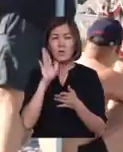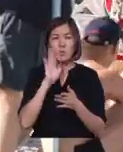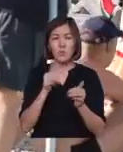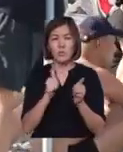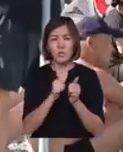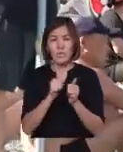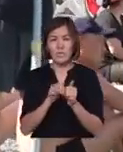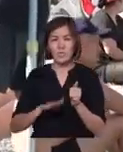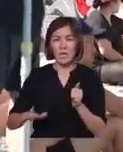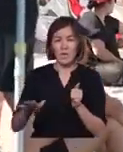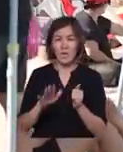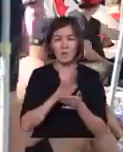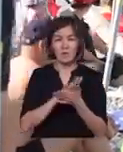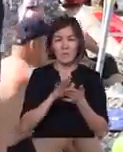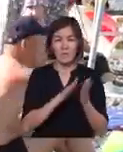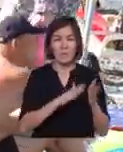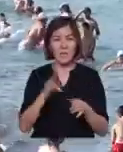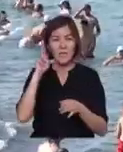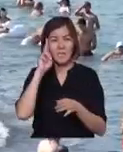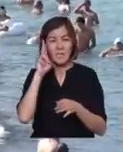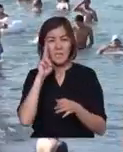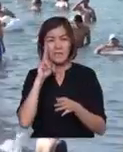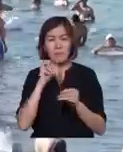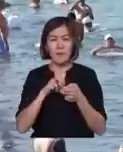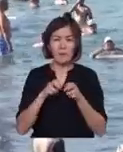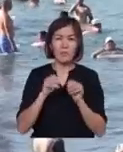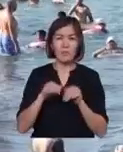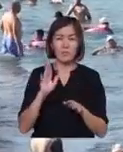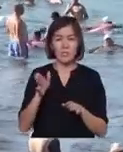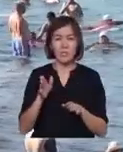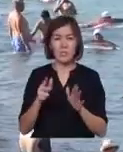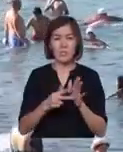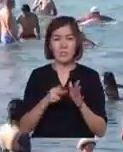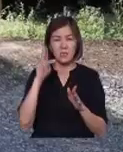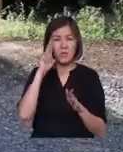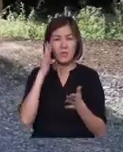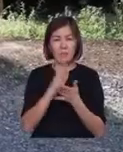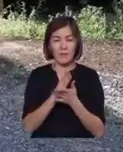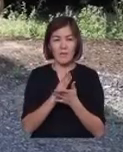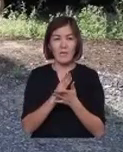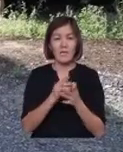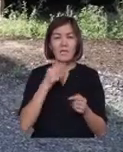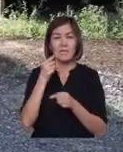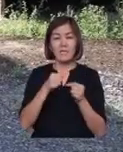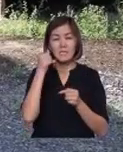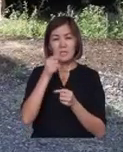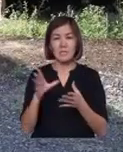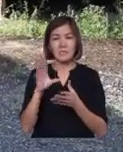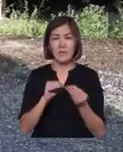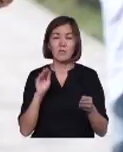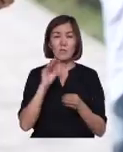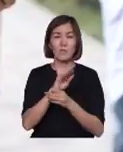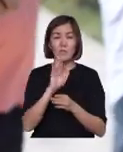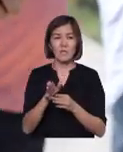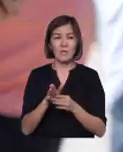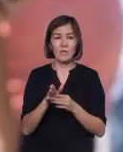екен. Дәретхана мәселесін шешуге де қамқарекет жасалып жатыр. Қазір жағалауда 8 әжетхана кешені бар. Келесі жылы тағы көбейтілмек. Одан